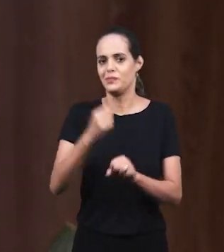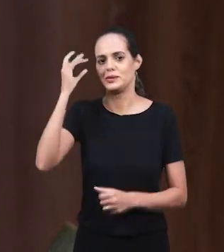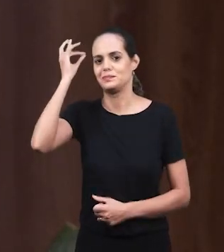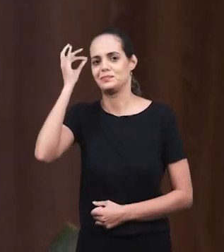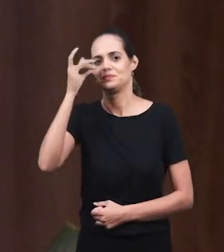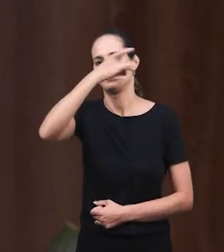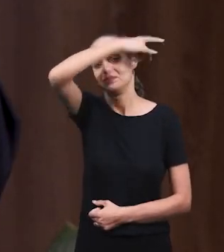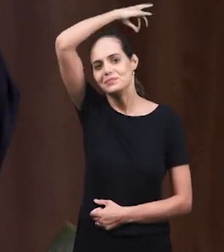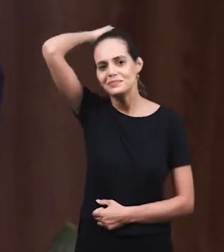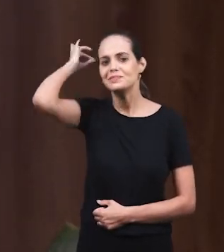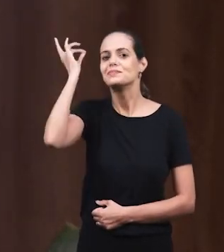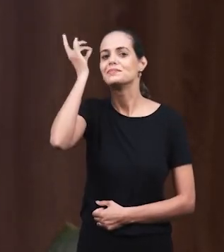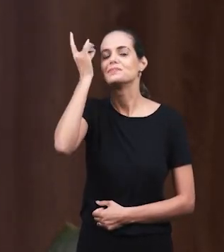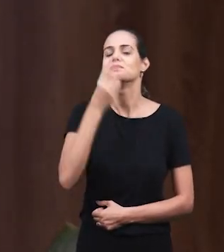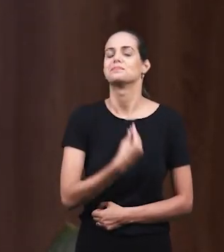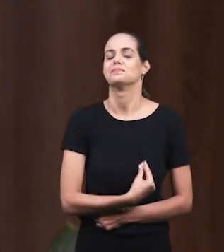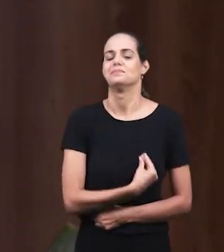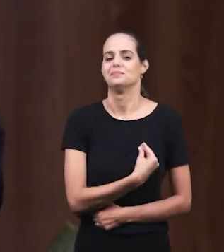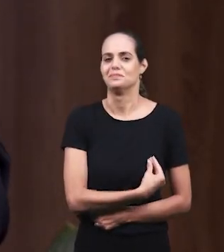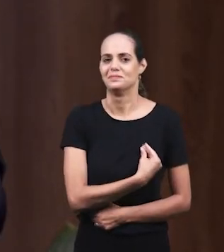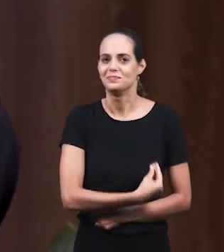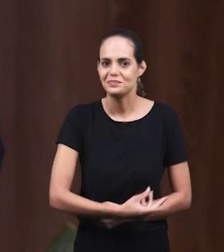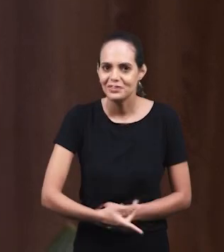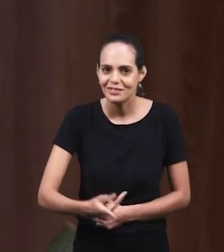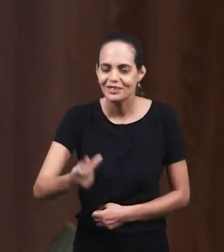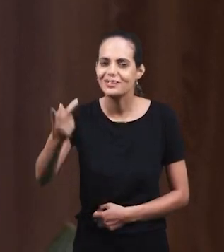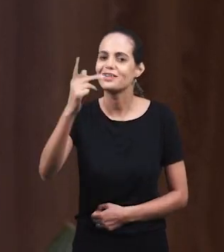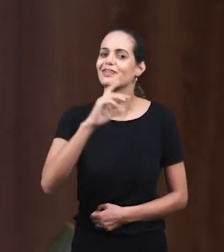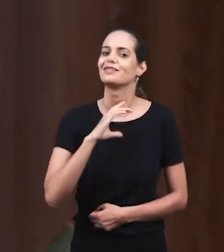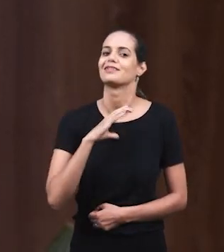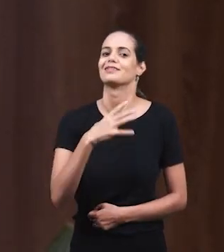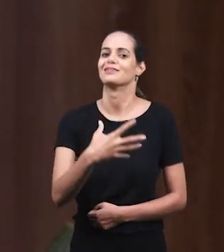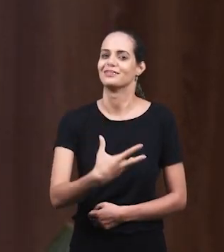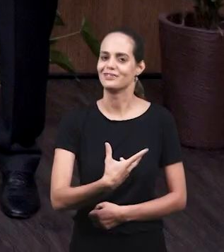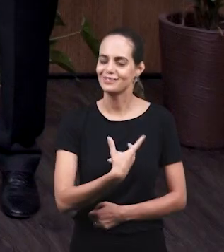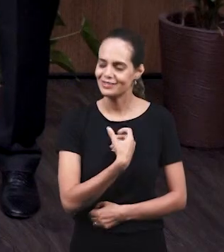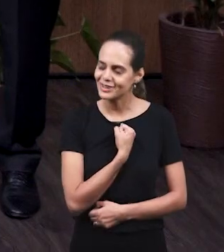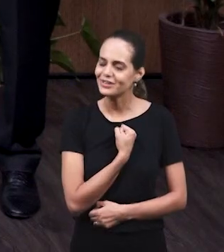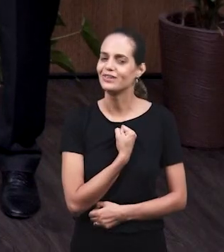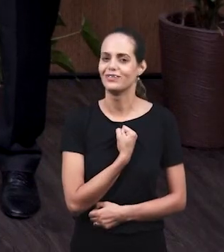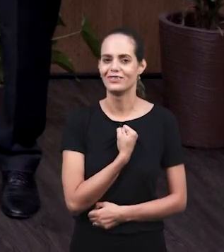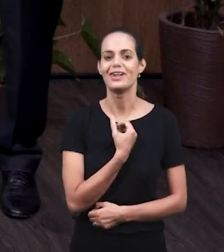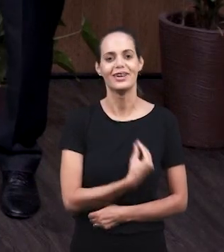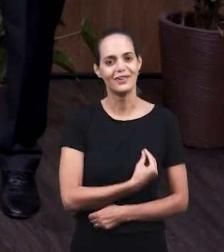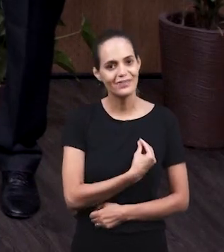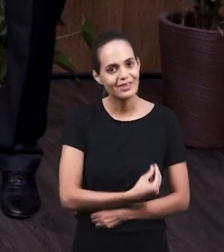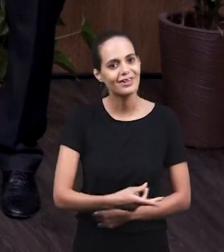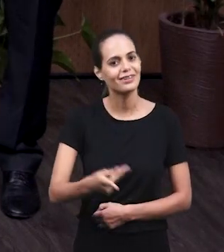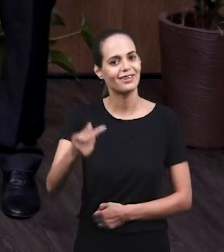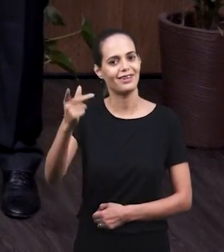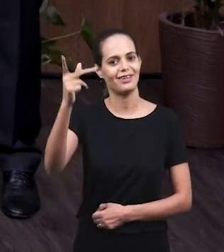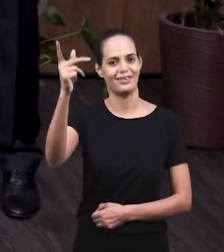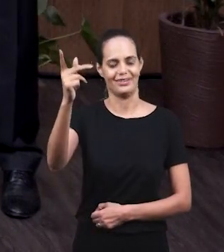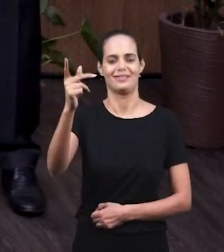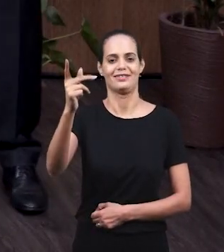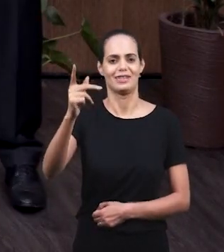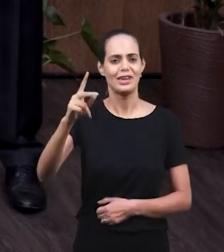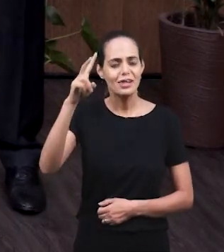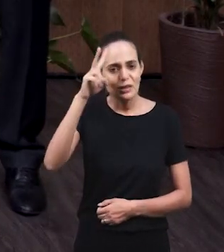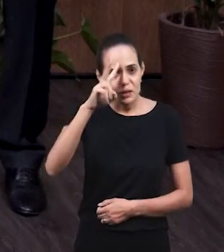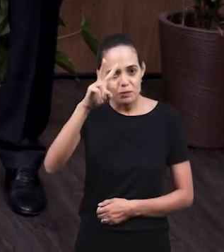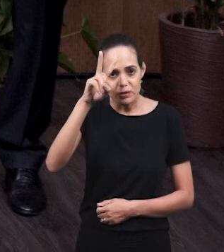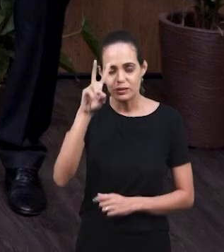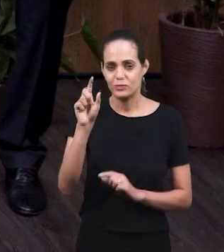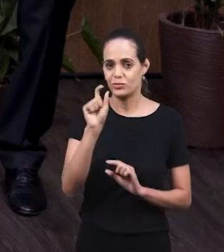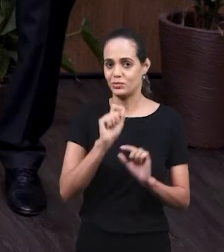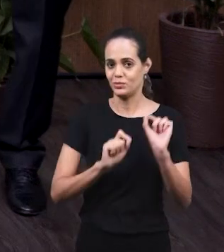est vie en abondance, est salut, est la vie éternelle. En